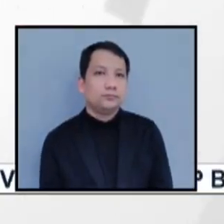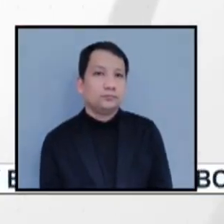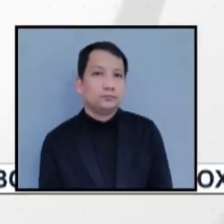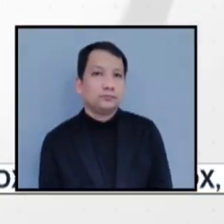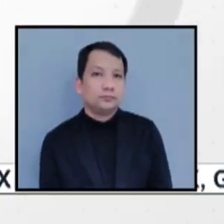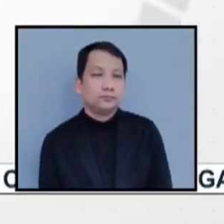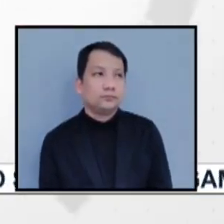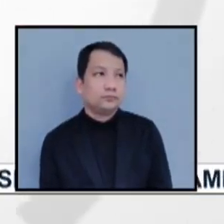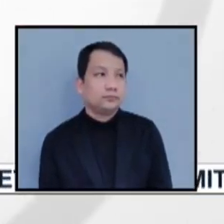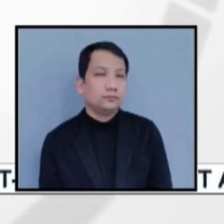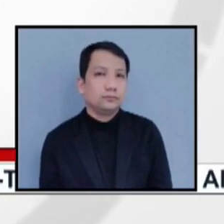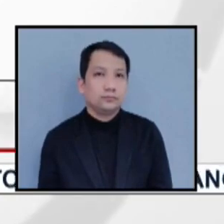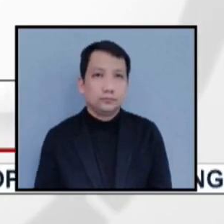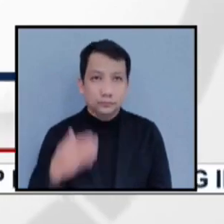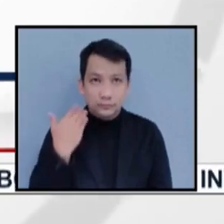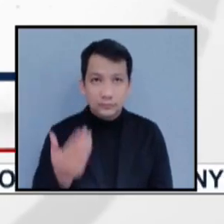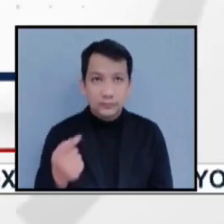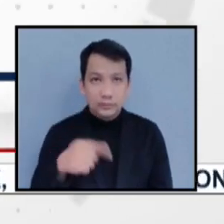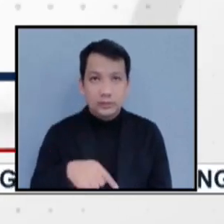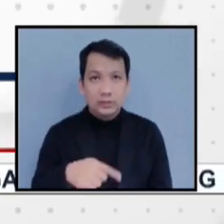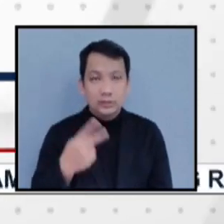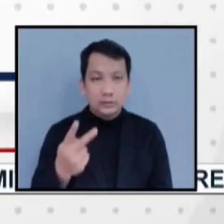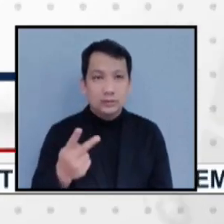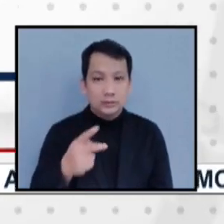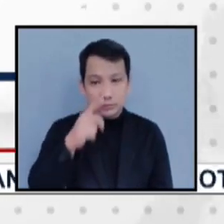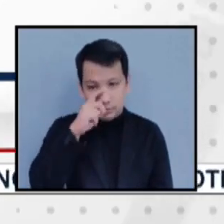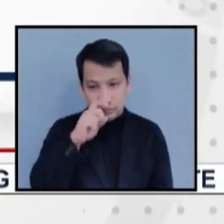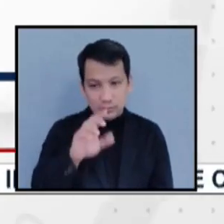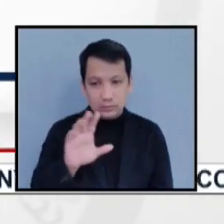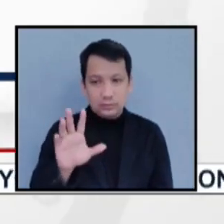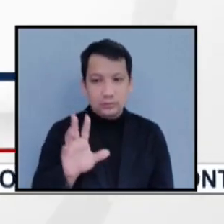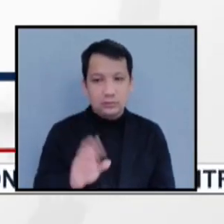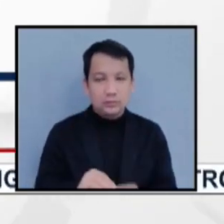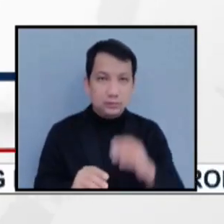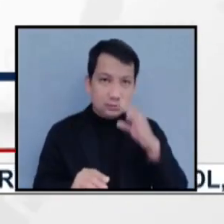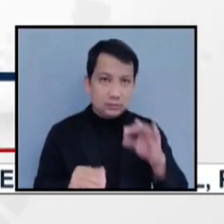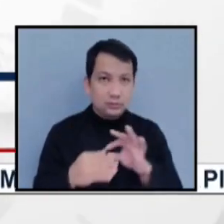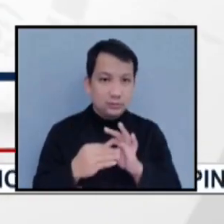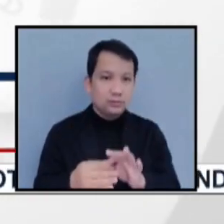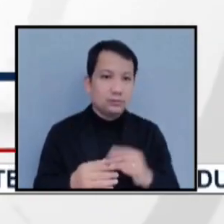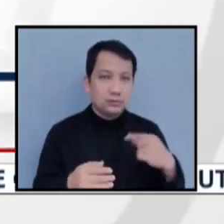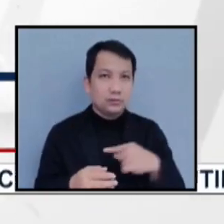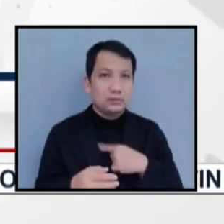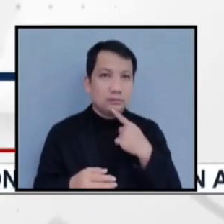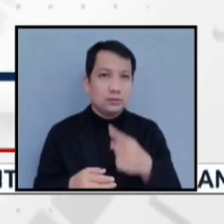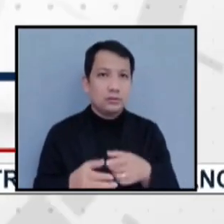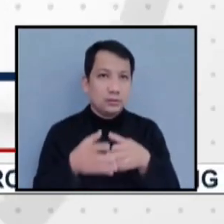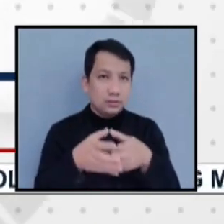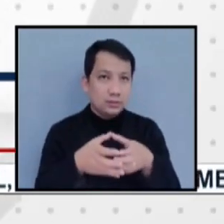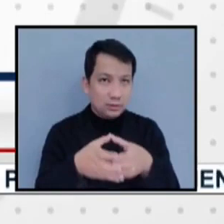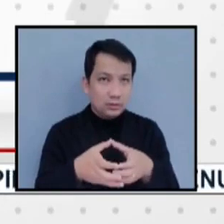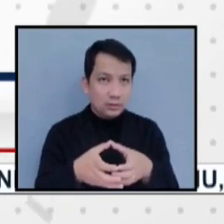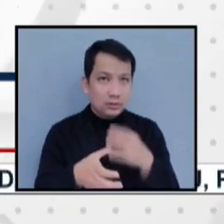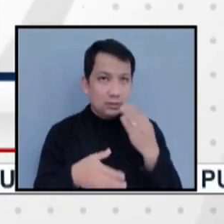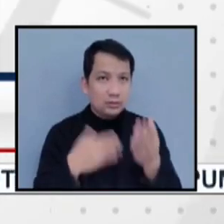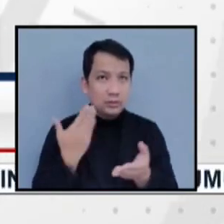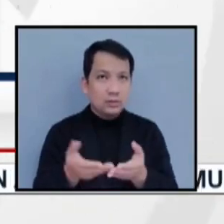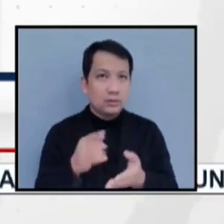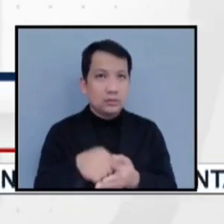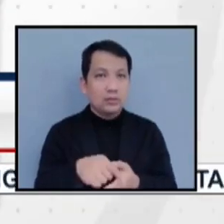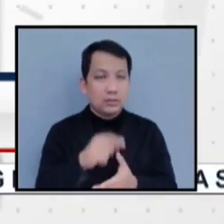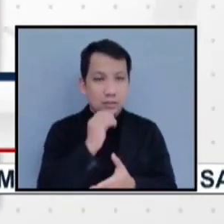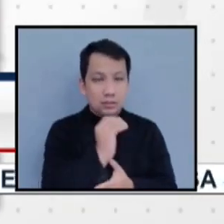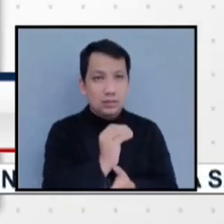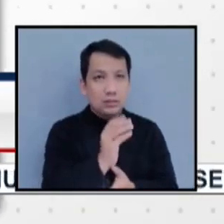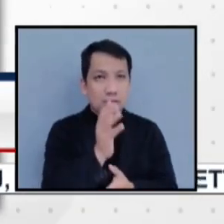Kalunos-lunos ang sinapit ng 2 taong gulang na batang lalaki matapos nasakalin at patayin ang kanyang sariling ina sa